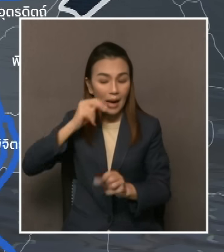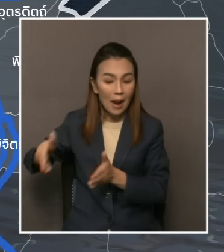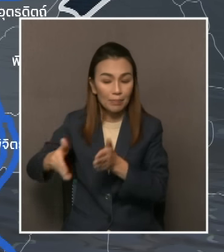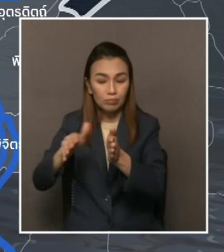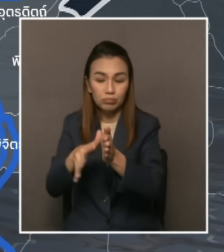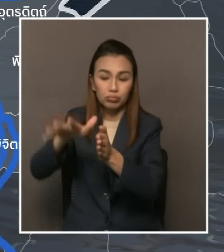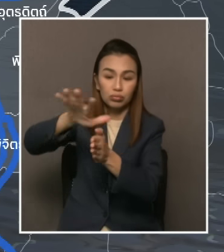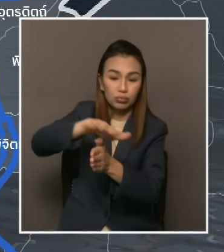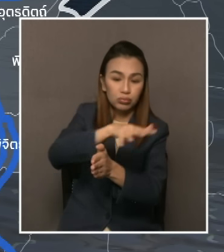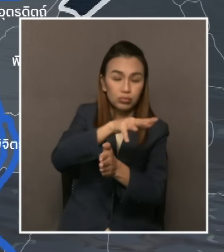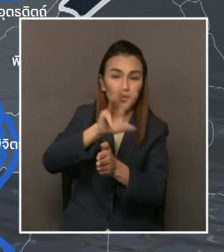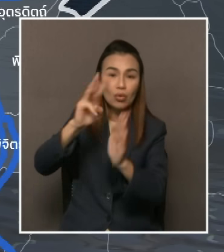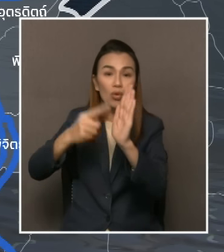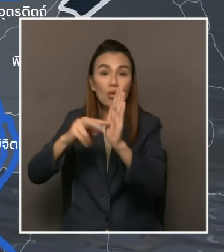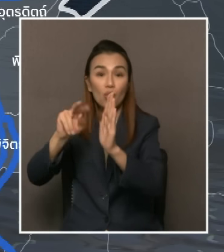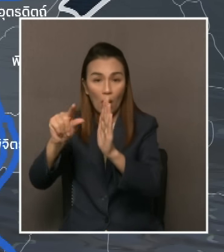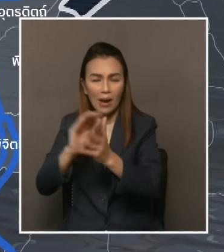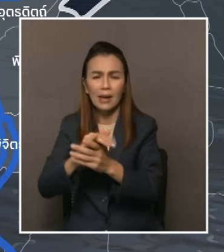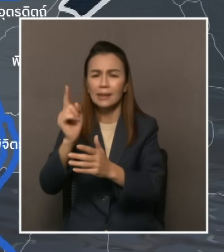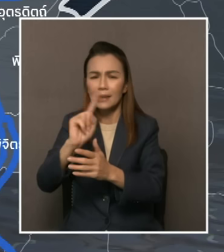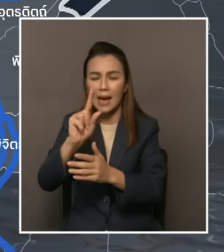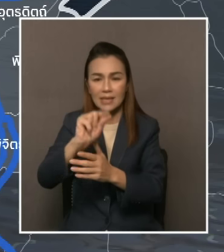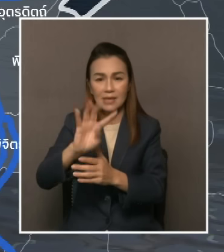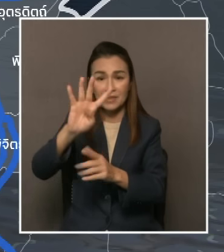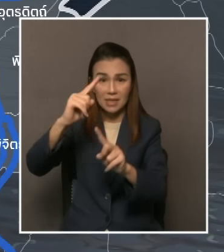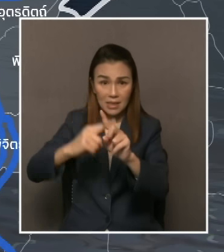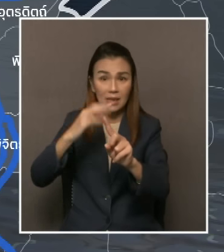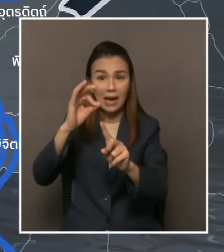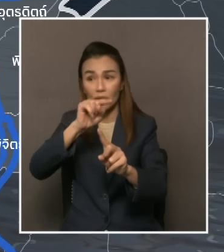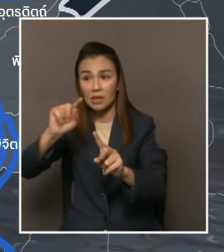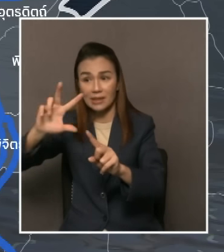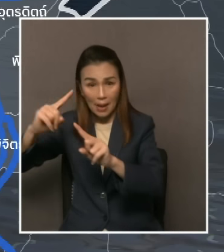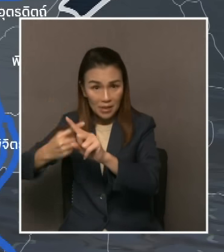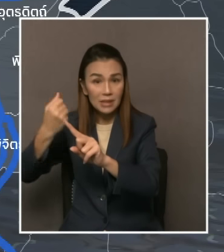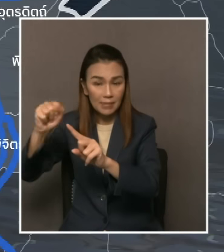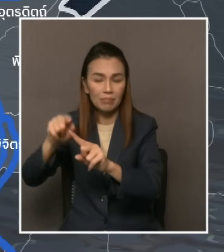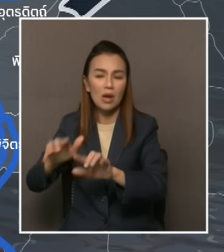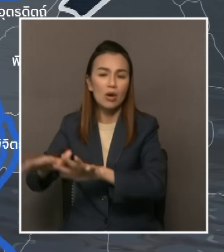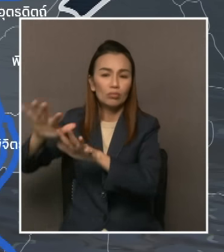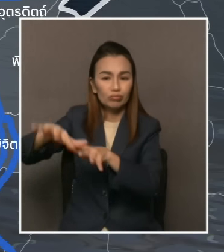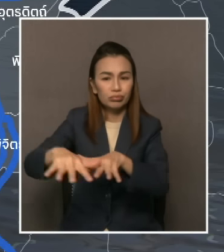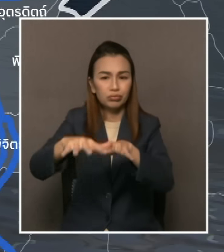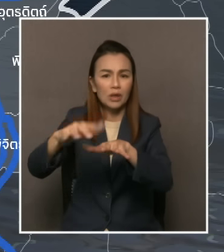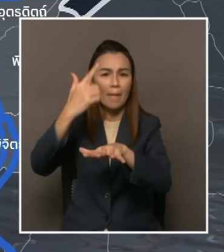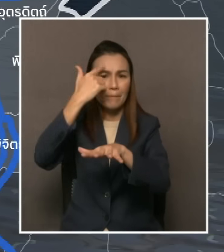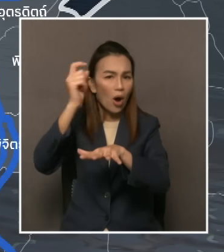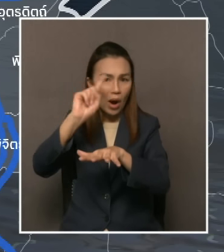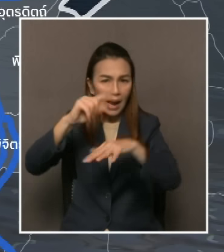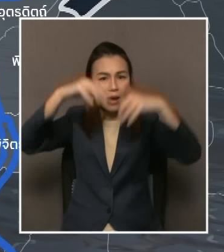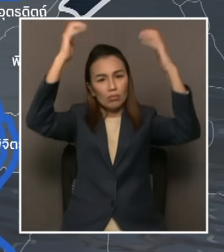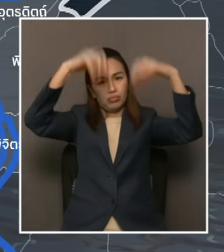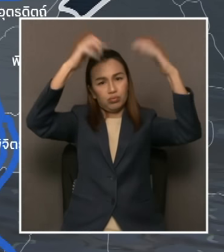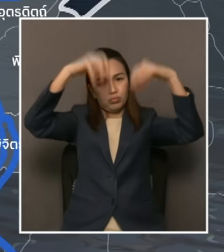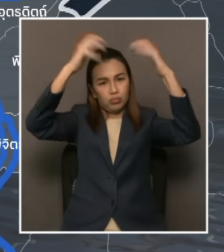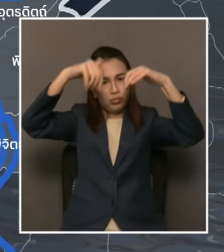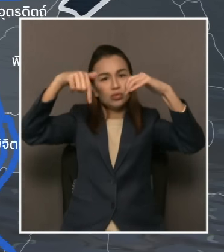ี้ 24 กันยายนถึง 3 ตุลาคม 2567 ครับเนองจากเกิดฝนตกหนักในพนที่รุม